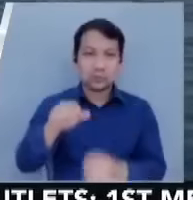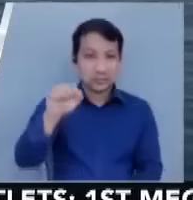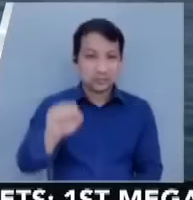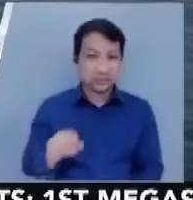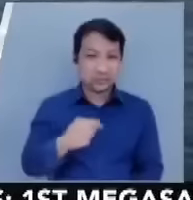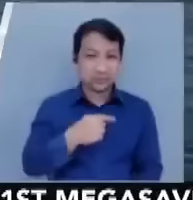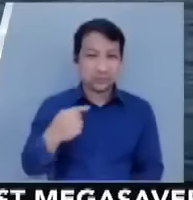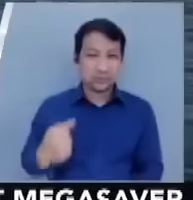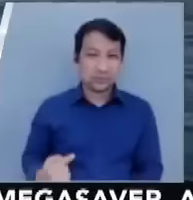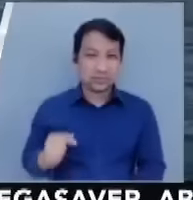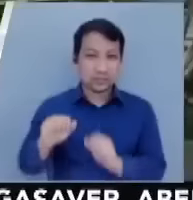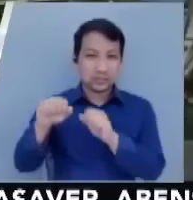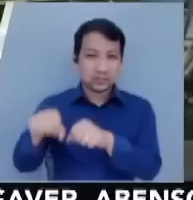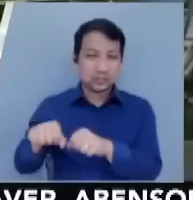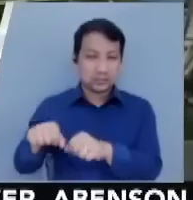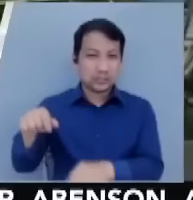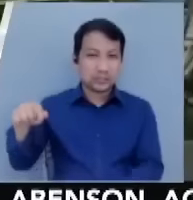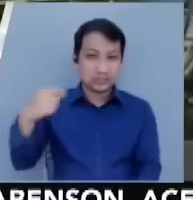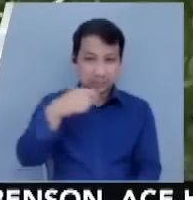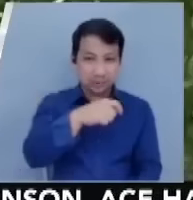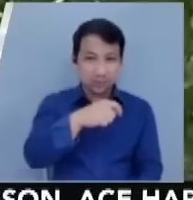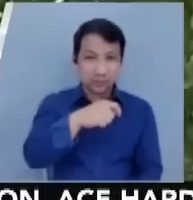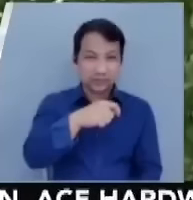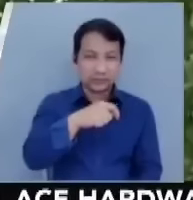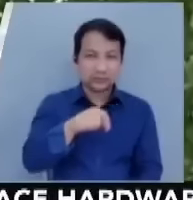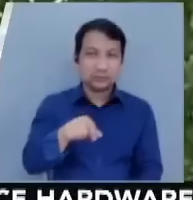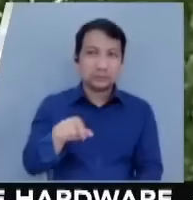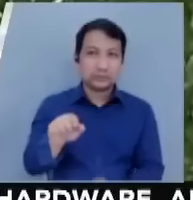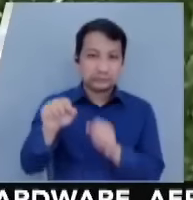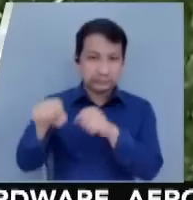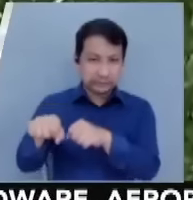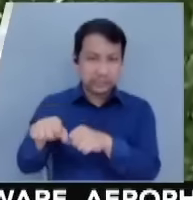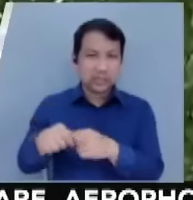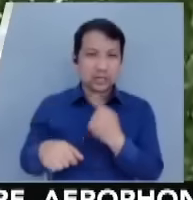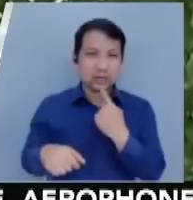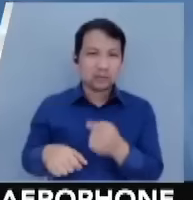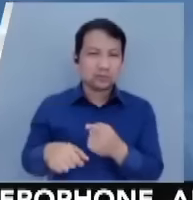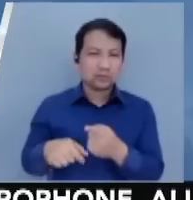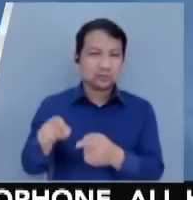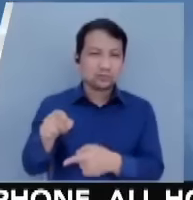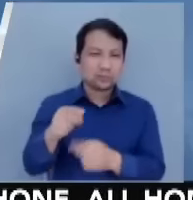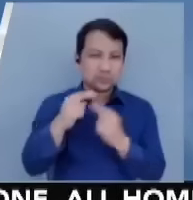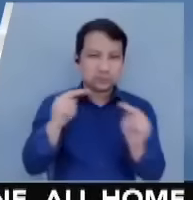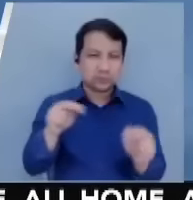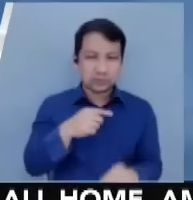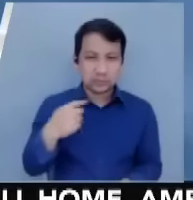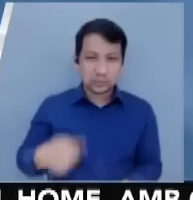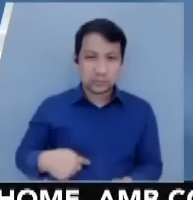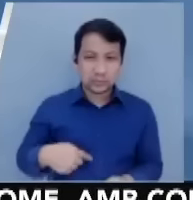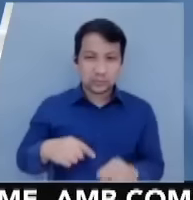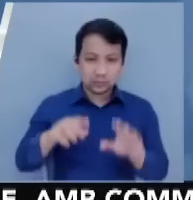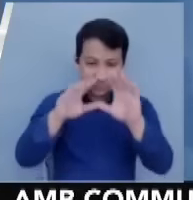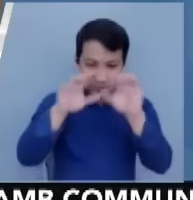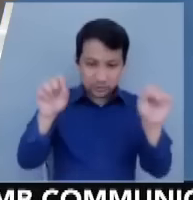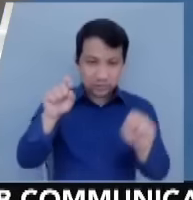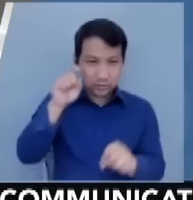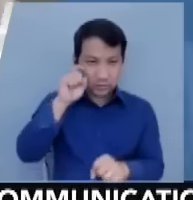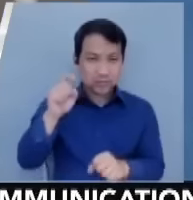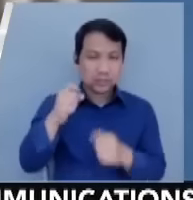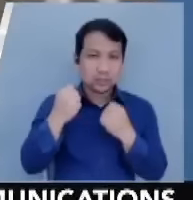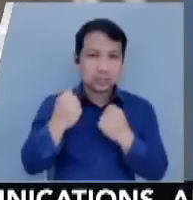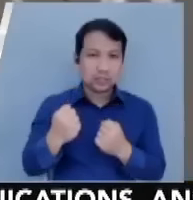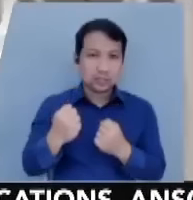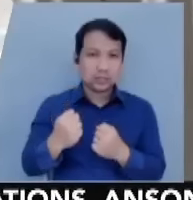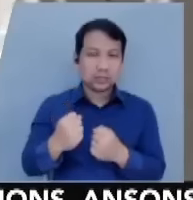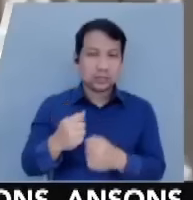sa Taiwan Strait. Ayon naman sa isang news agency ng China, sinabi ni President Xi na tumitibay na ang relasyon ng China